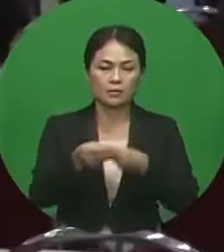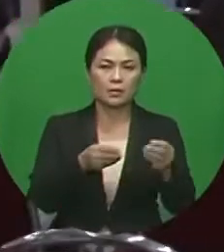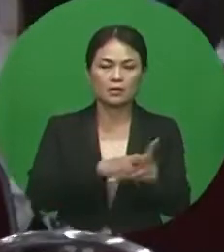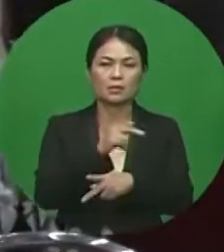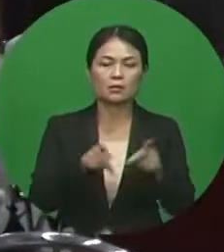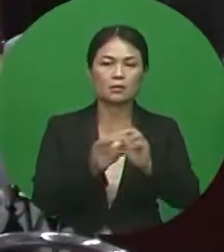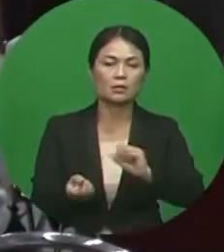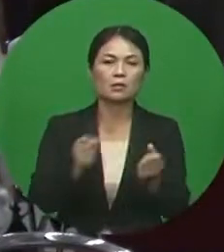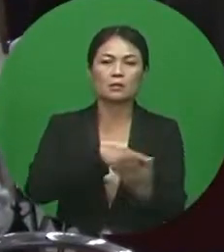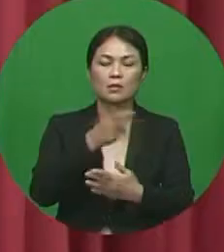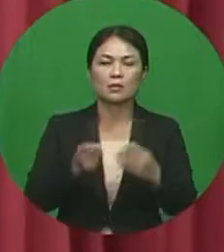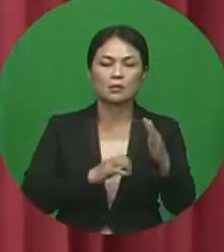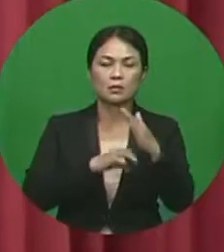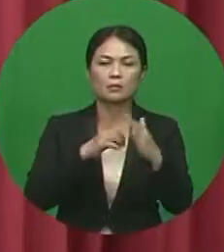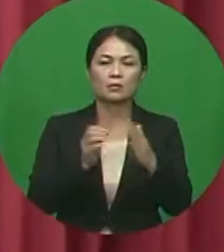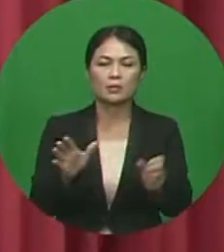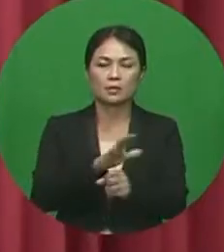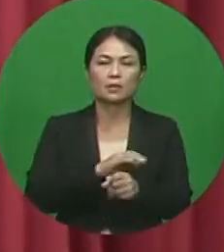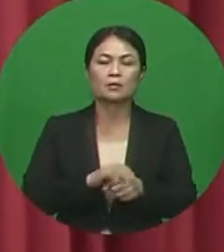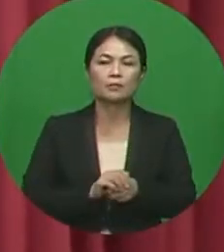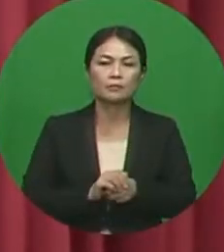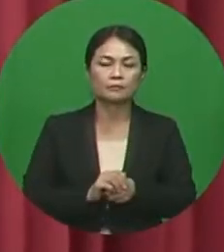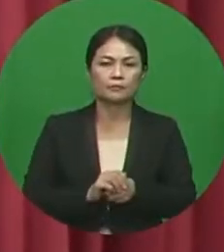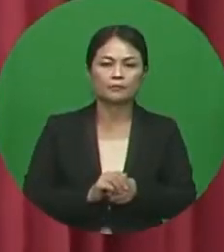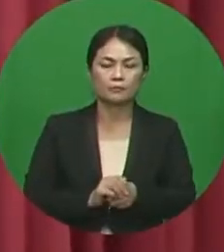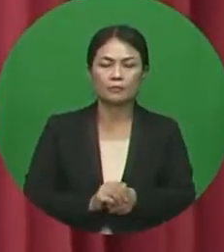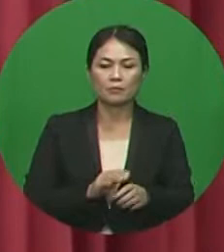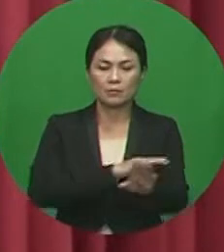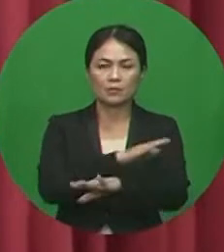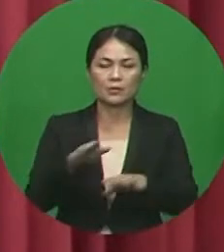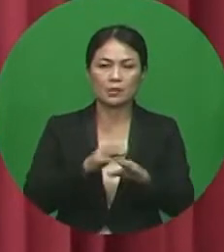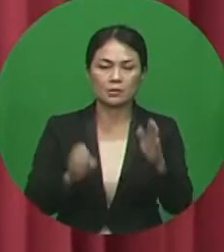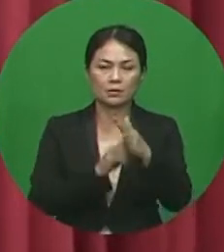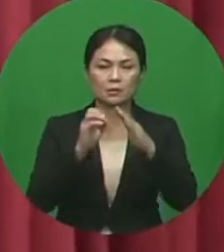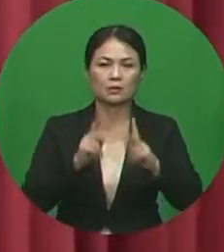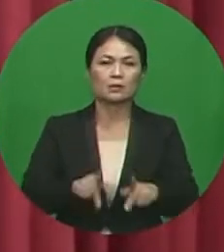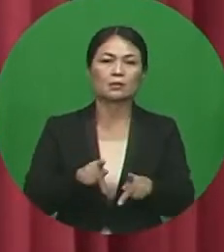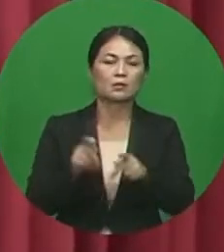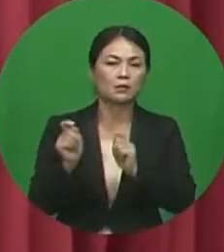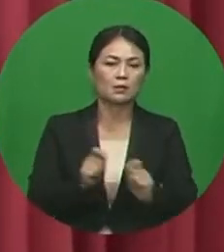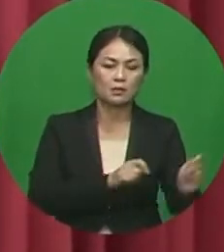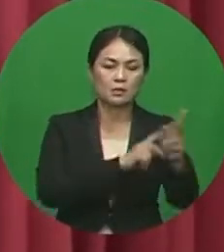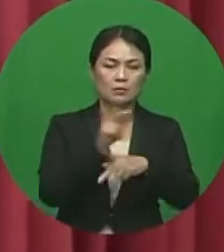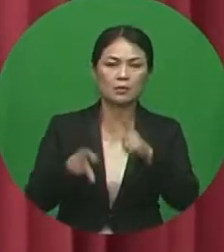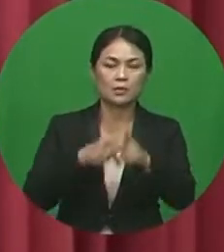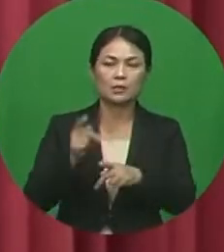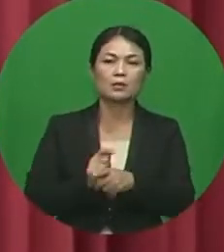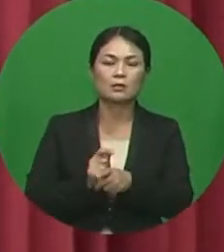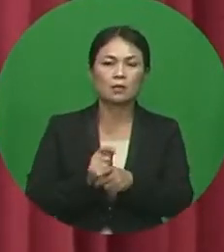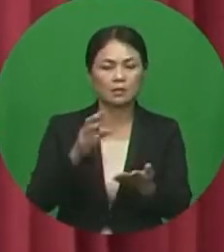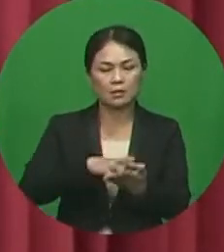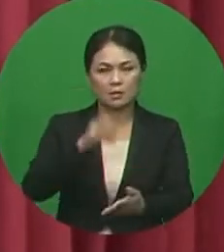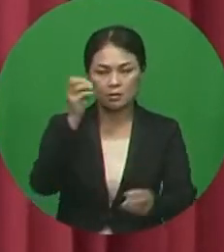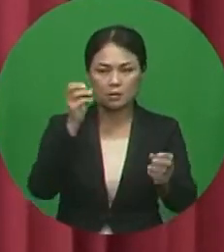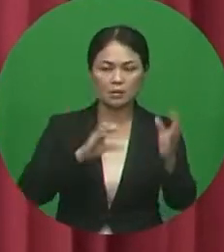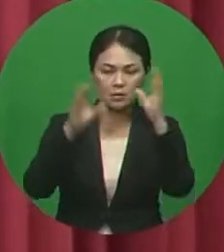កំណែទម្រង់វិមជ្ឈការវិសហមជ្ឈការការគ្រប់គ្រងធនធានមនុស្សក្នុងរដ្ឋបាលសាធារណៈការសិក្សាស្